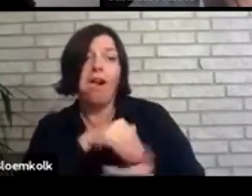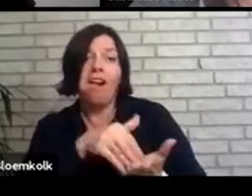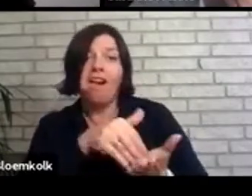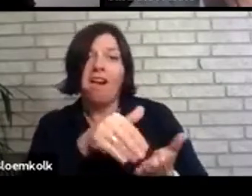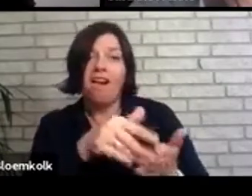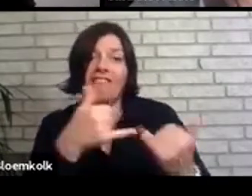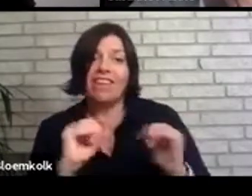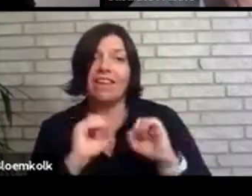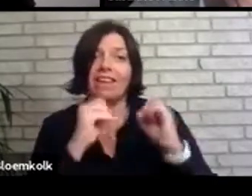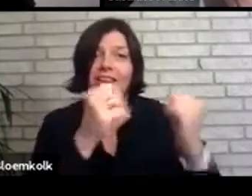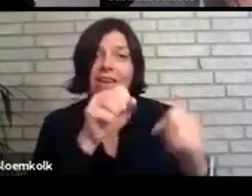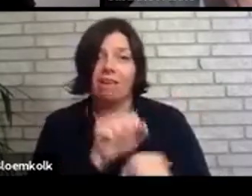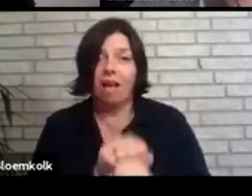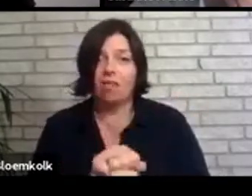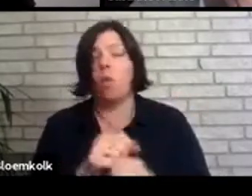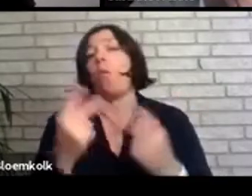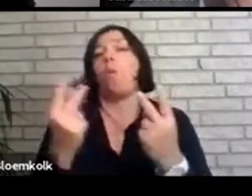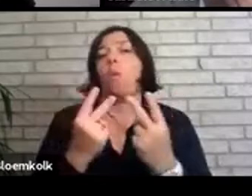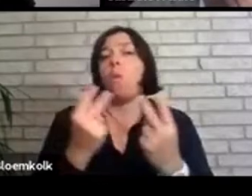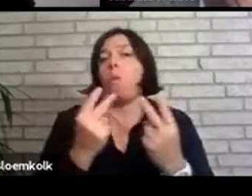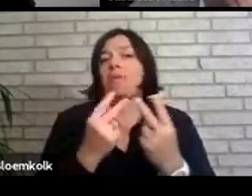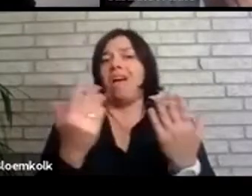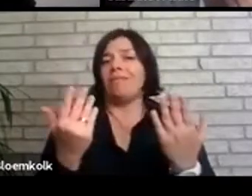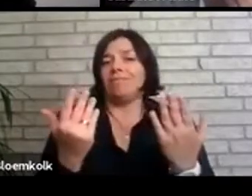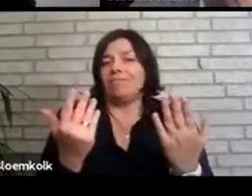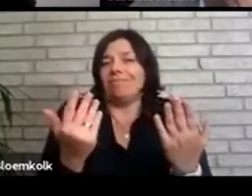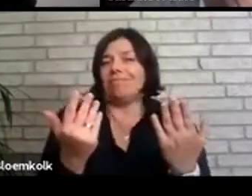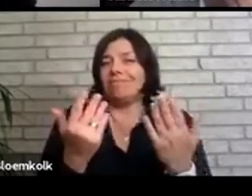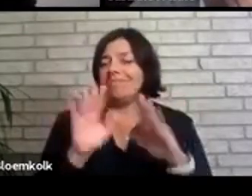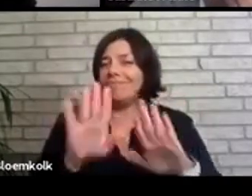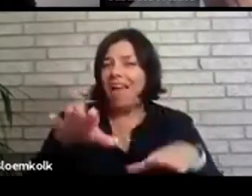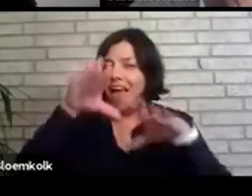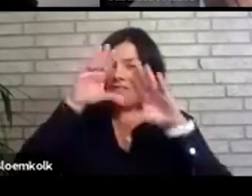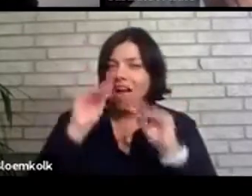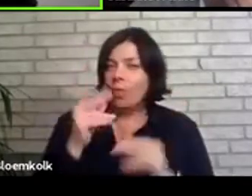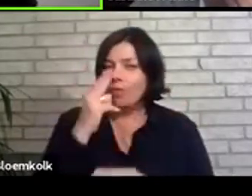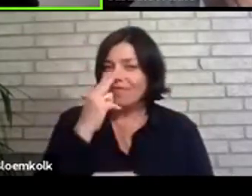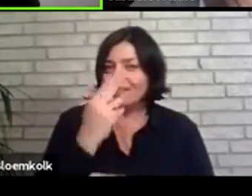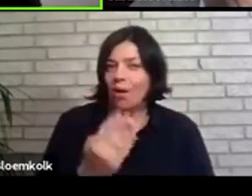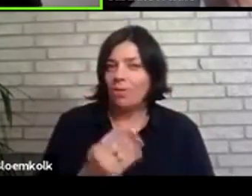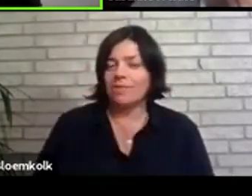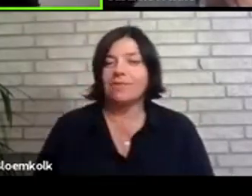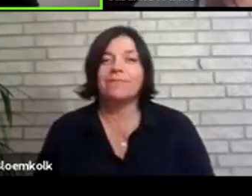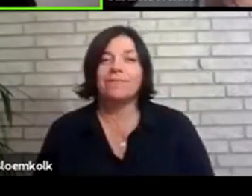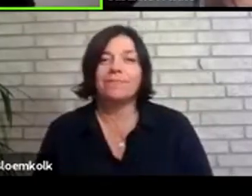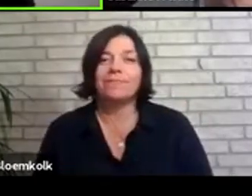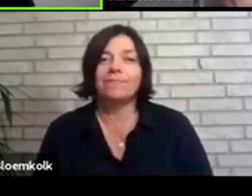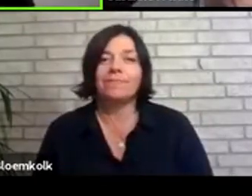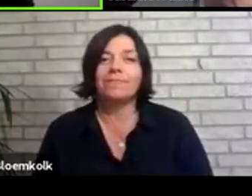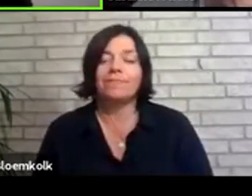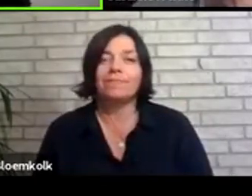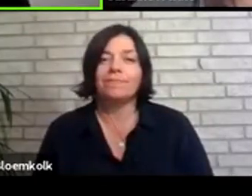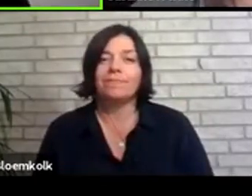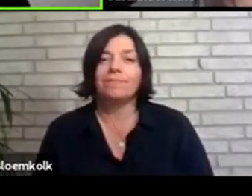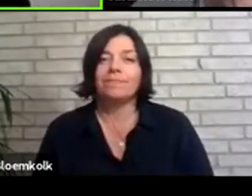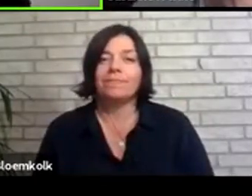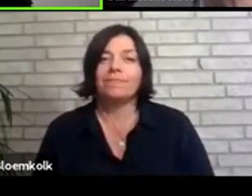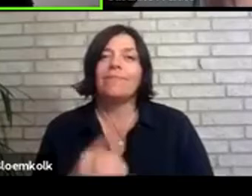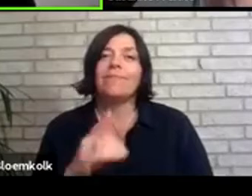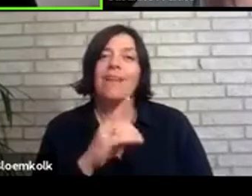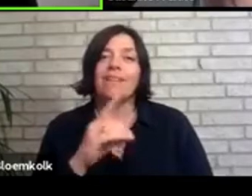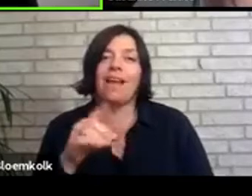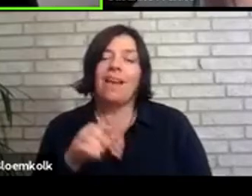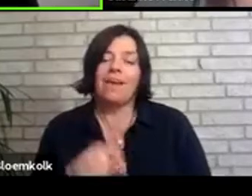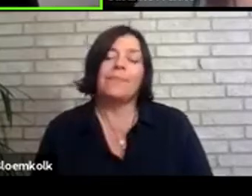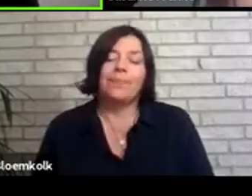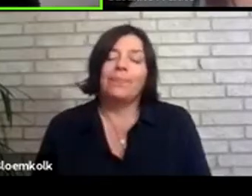auf Einzelfälle beschränkt, Daniela? Also ich würde jetzt als ein Beispiel, was da